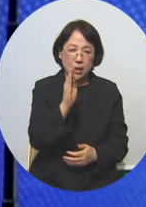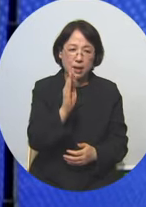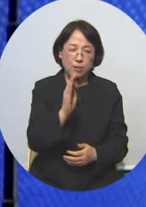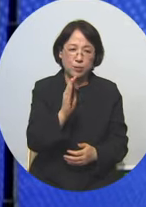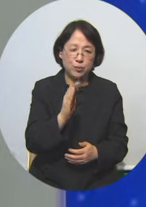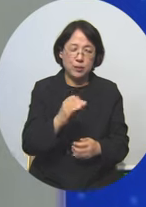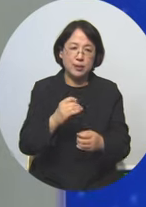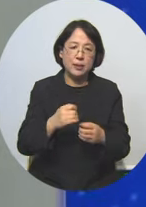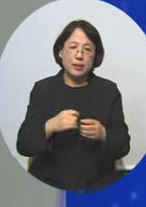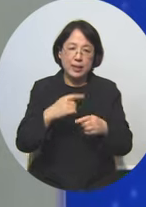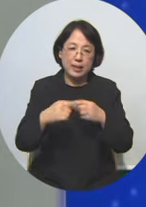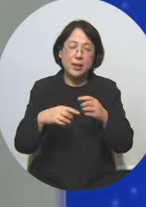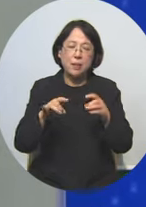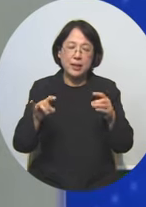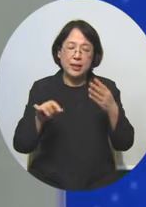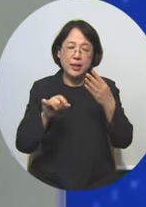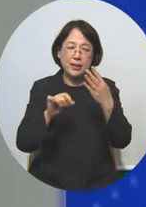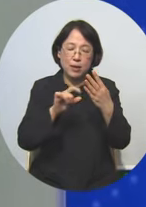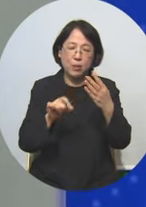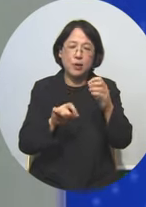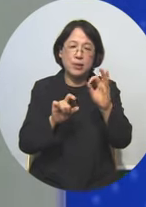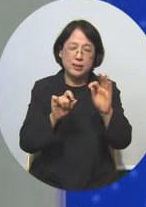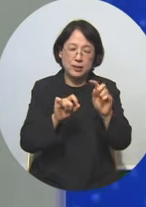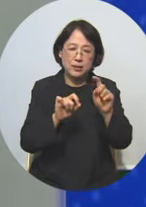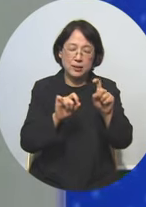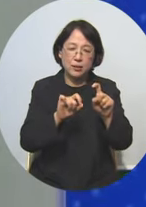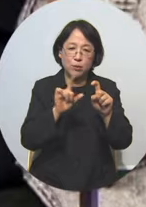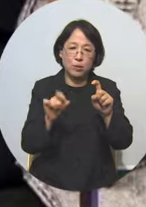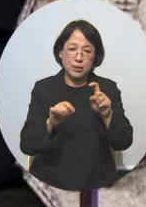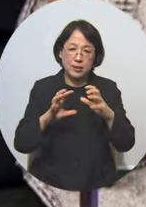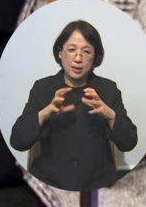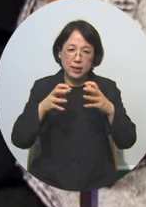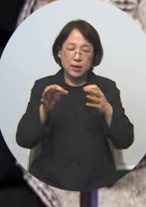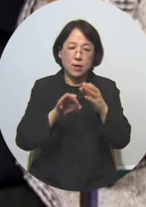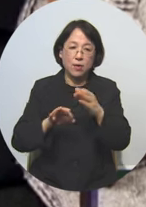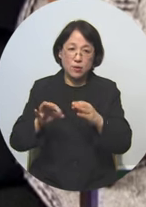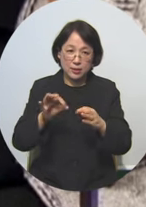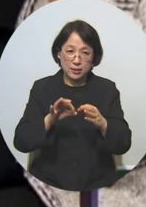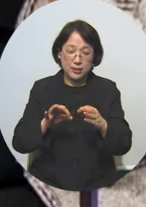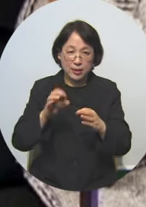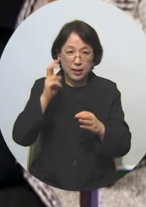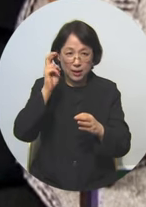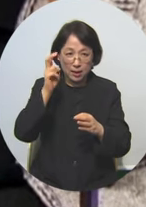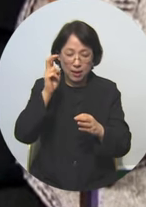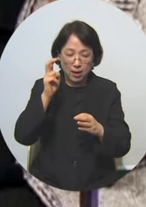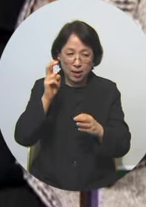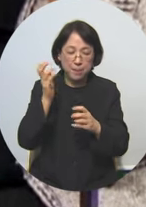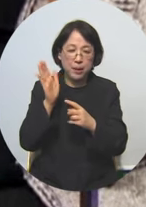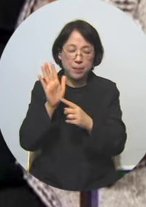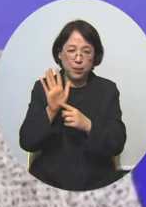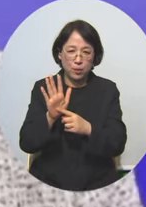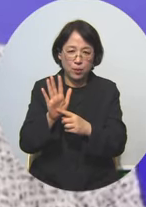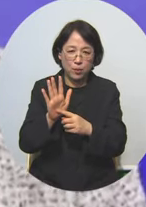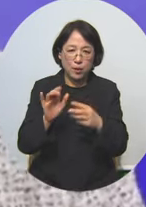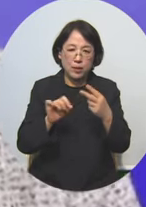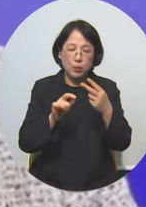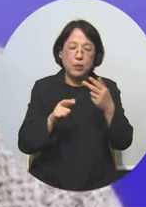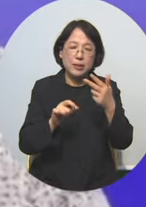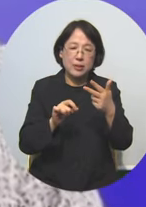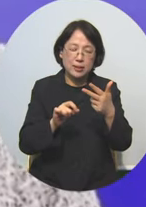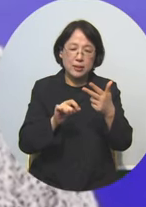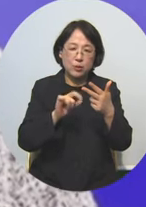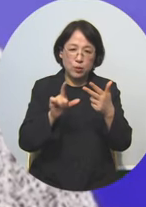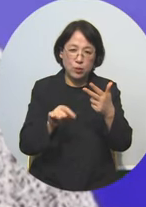4월과 10월 전체 회원국을 대상으로 세계 경제 전망을 발표하고 1월과 7월에는 주요 30개국을 상대로